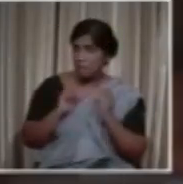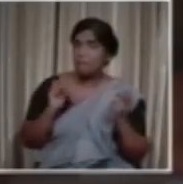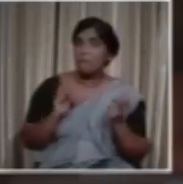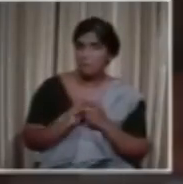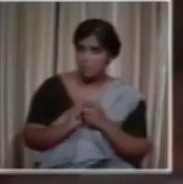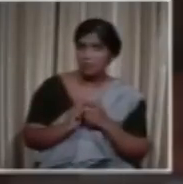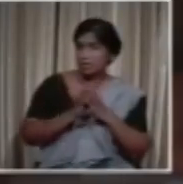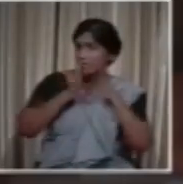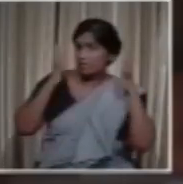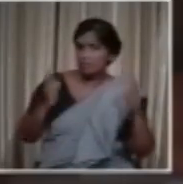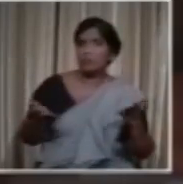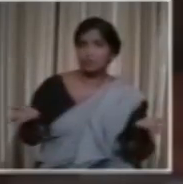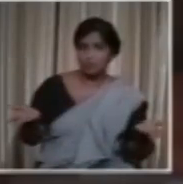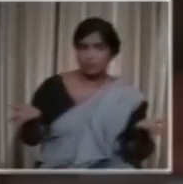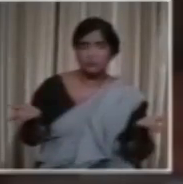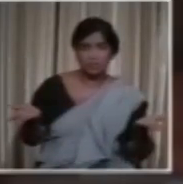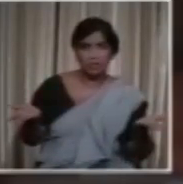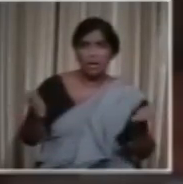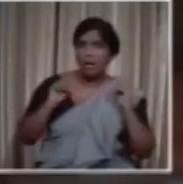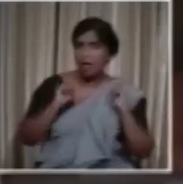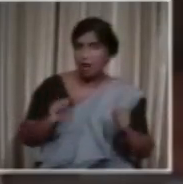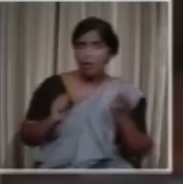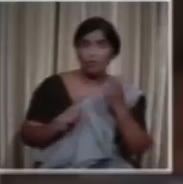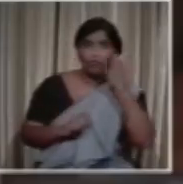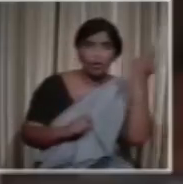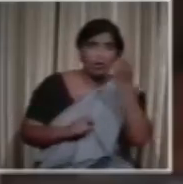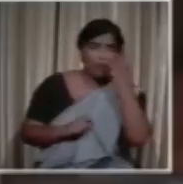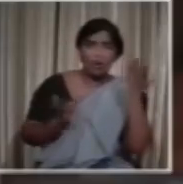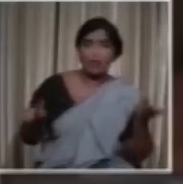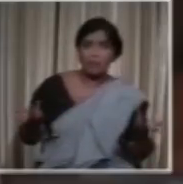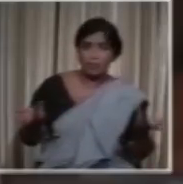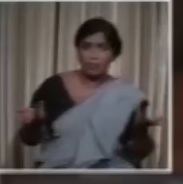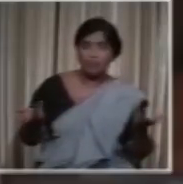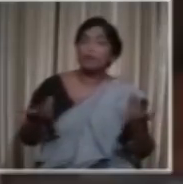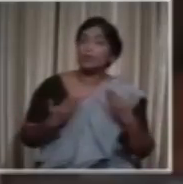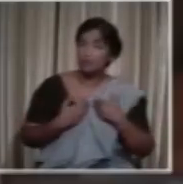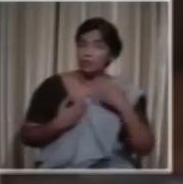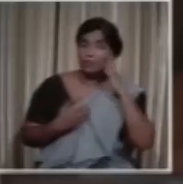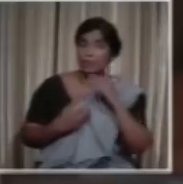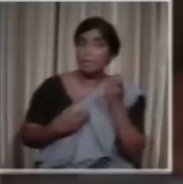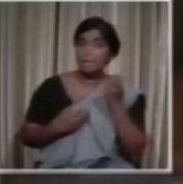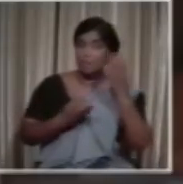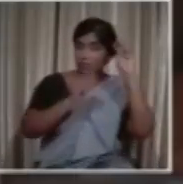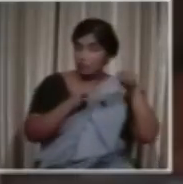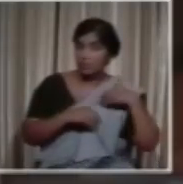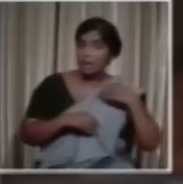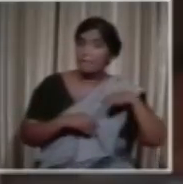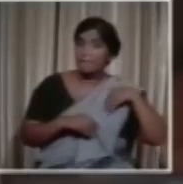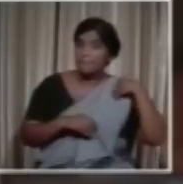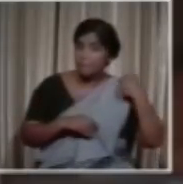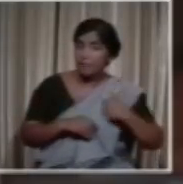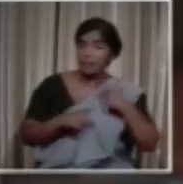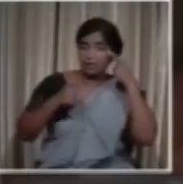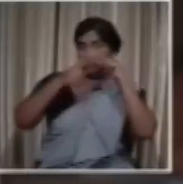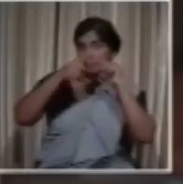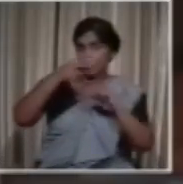itamathma barapatala gatalu. Kohomada apita meka mudal hoya ganne? Apita videsha vinimaya labena pradana akara